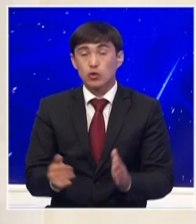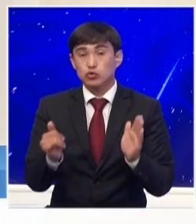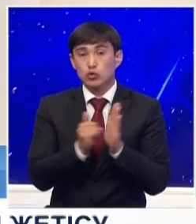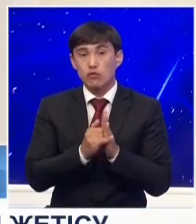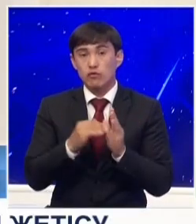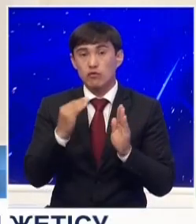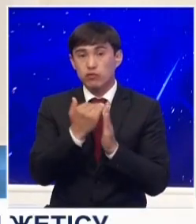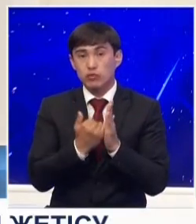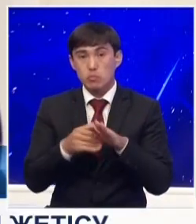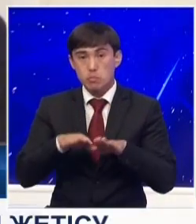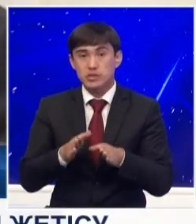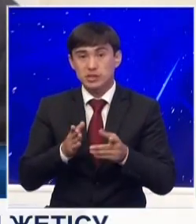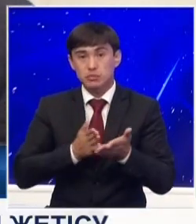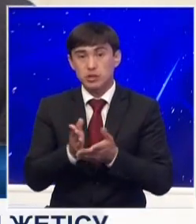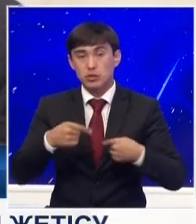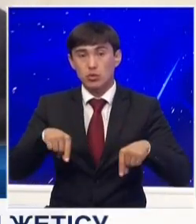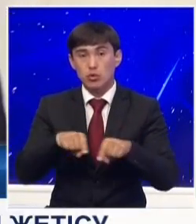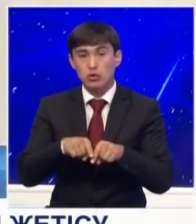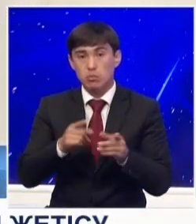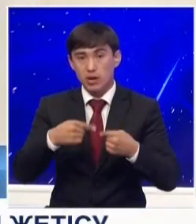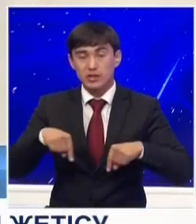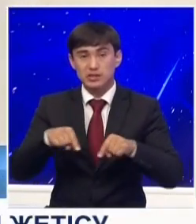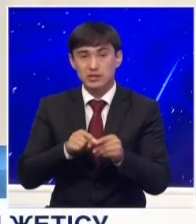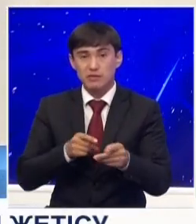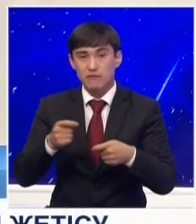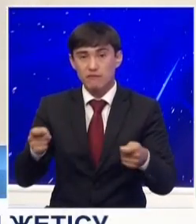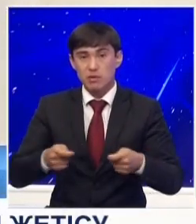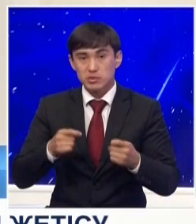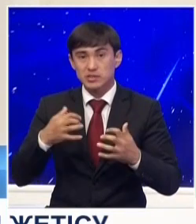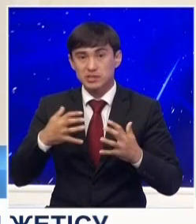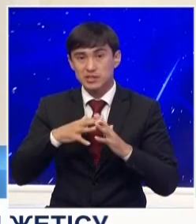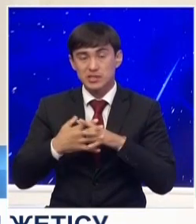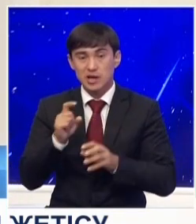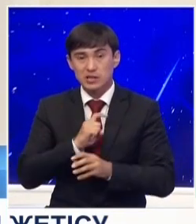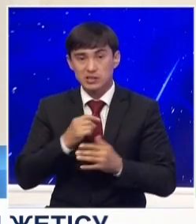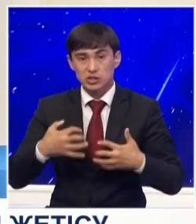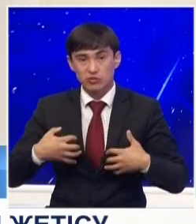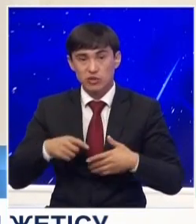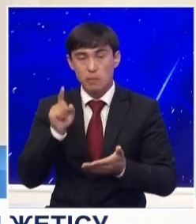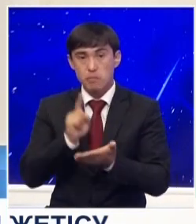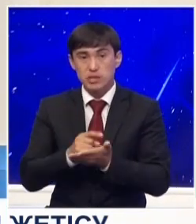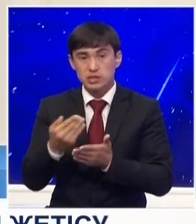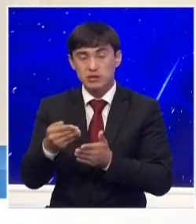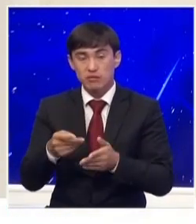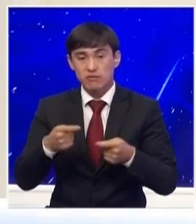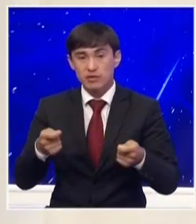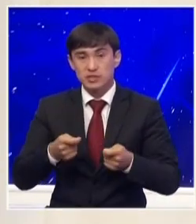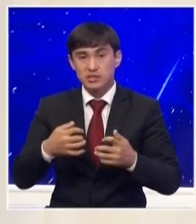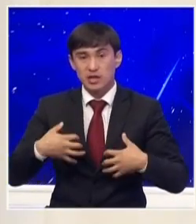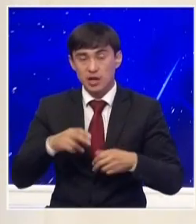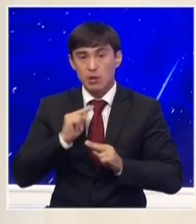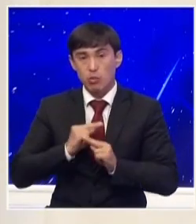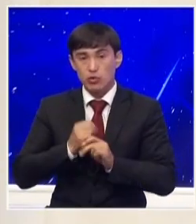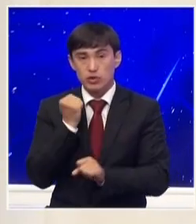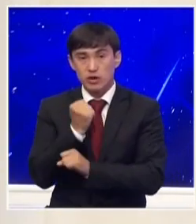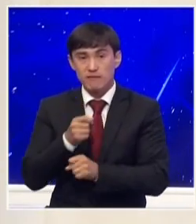Установлены функции всех местных исполнительных органов по организации выпаса сельскохозяйственных животных, а также обязанности владельцев скота и их работников